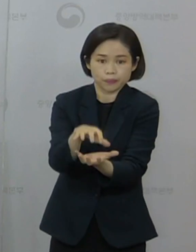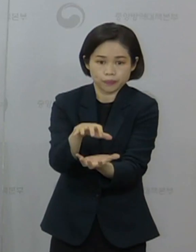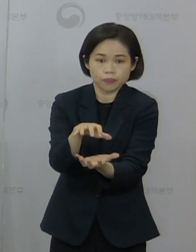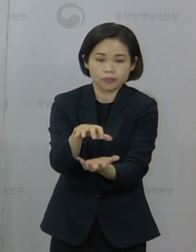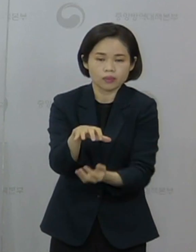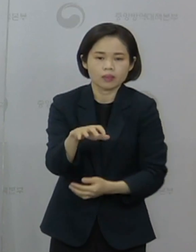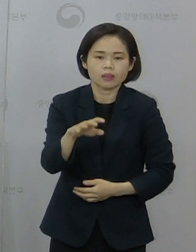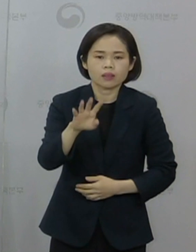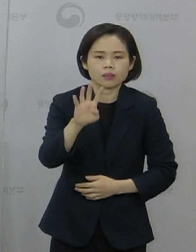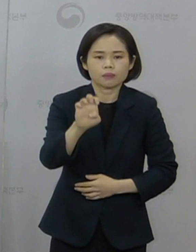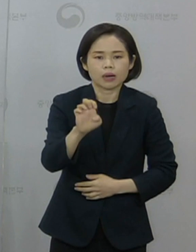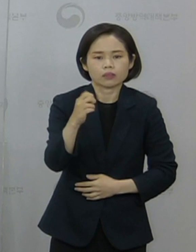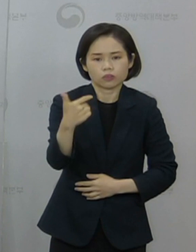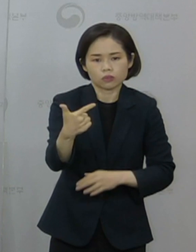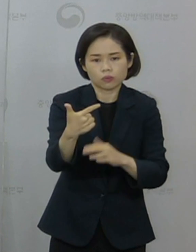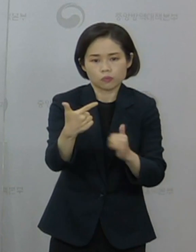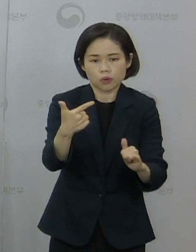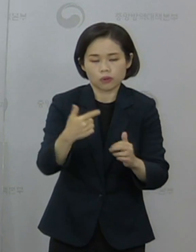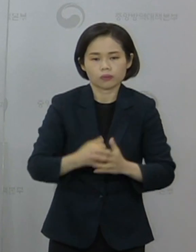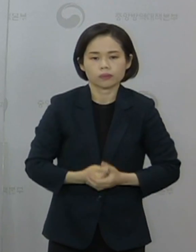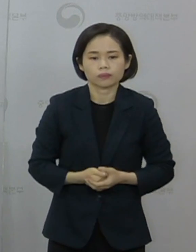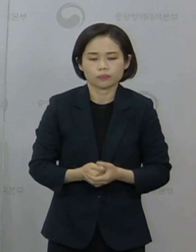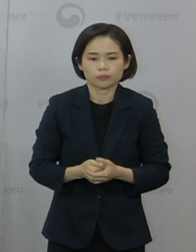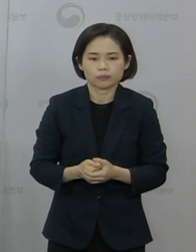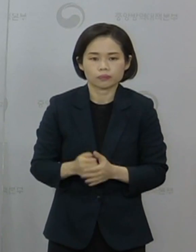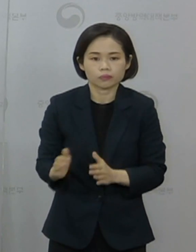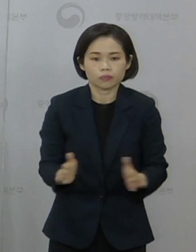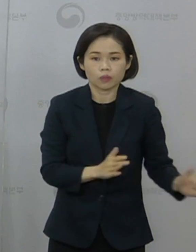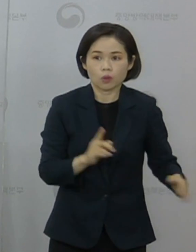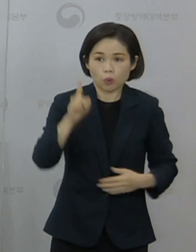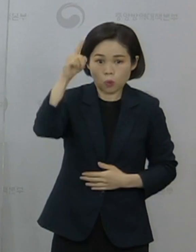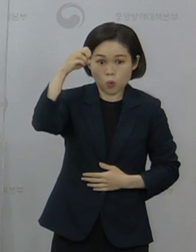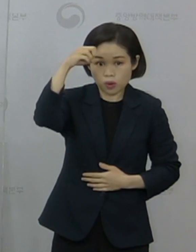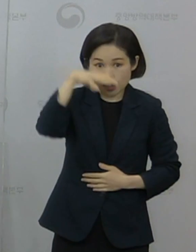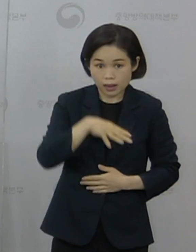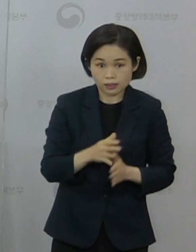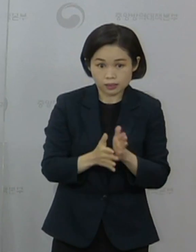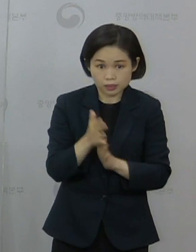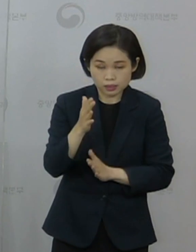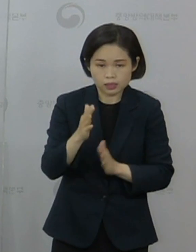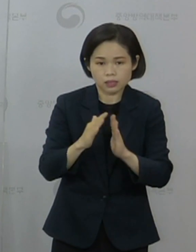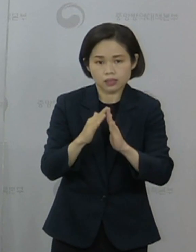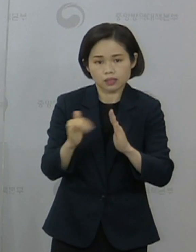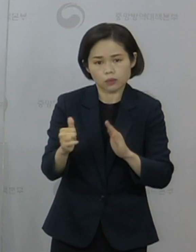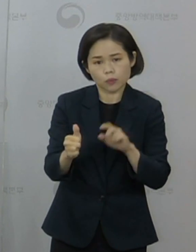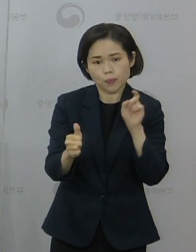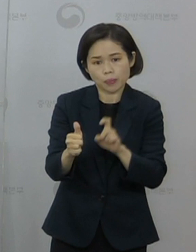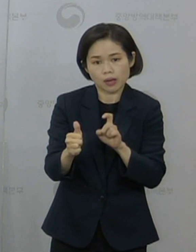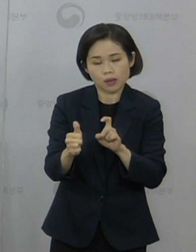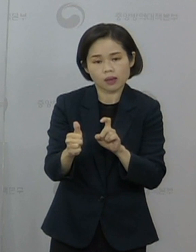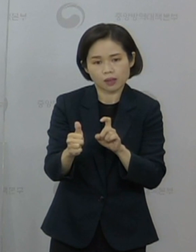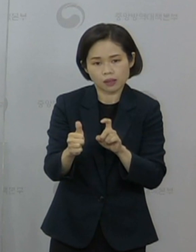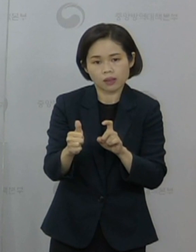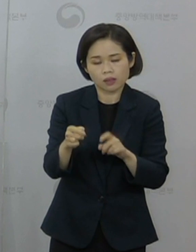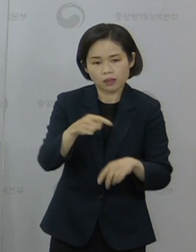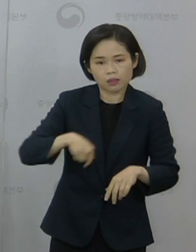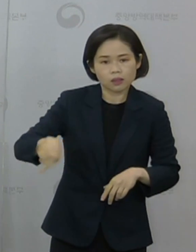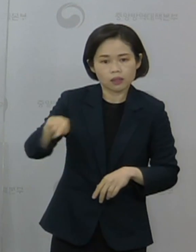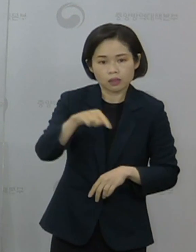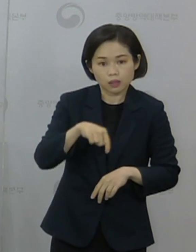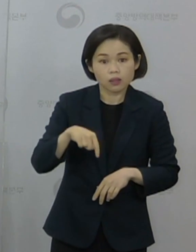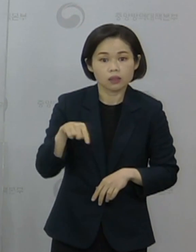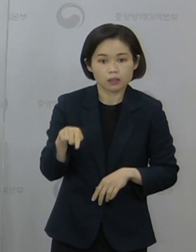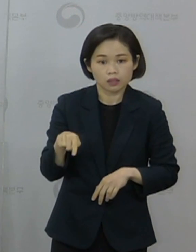총 46명 입니다 고양시에서 발생했던 일가족 그 감염 사례에 대한